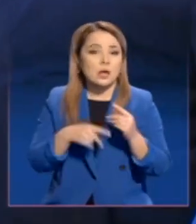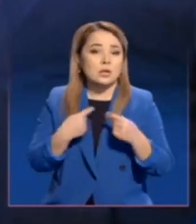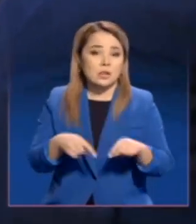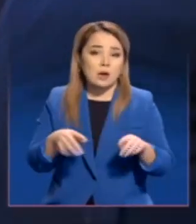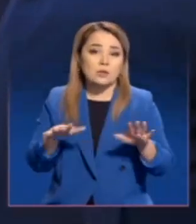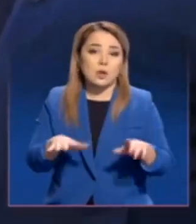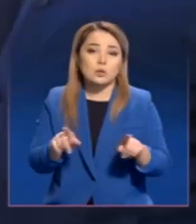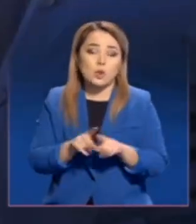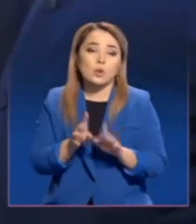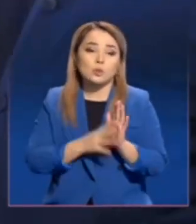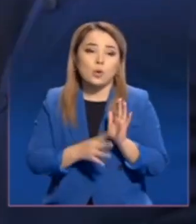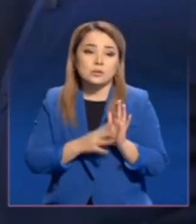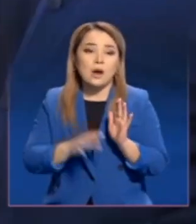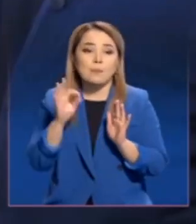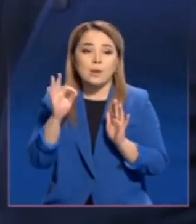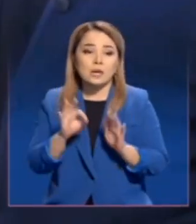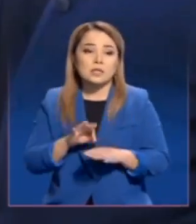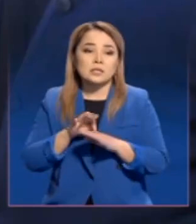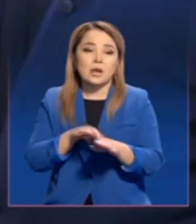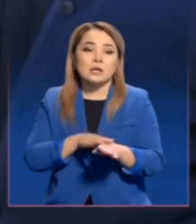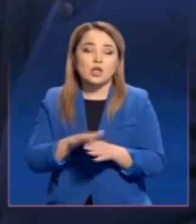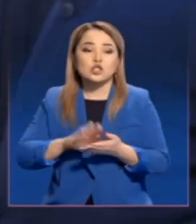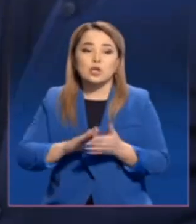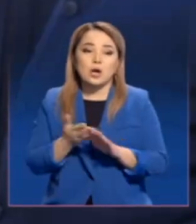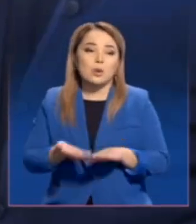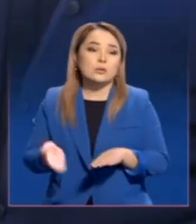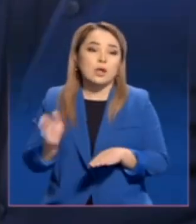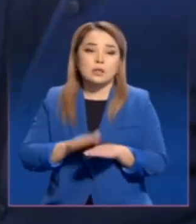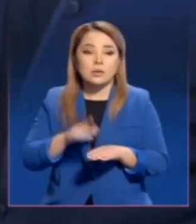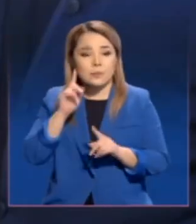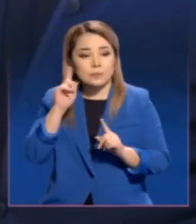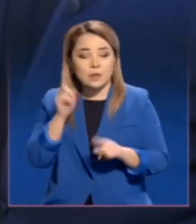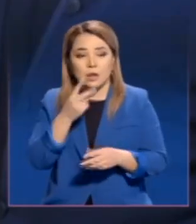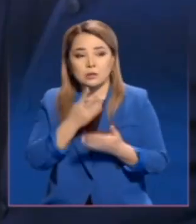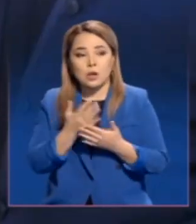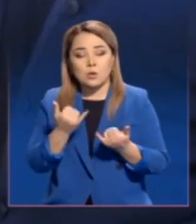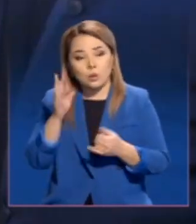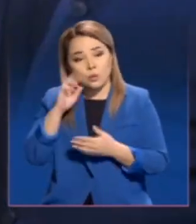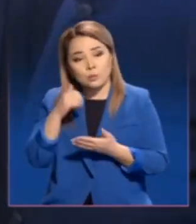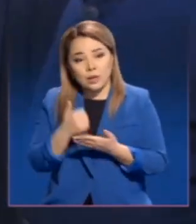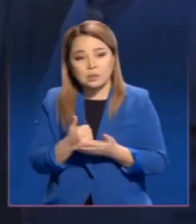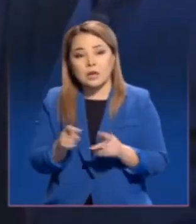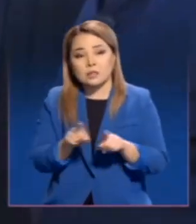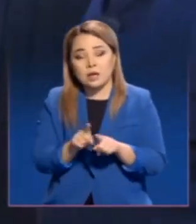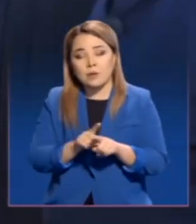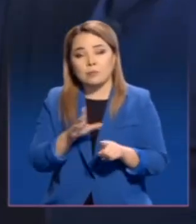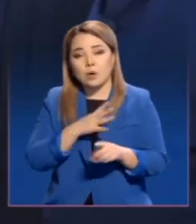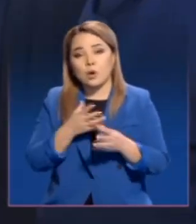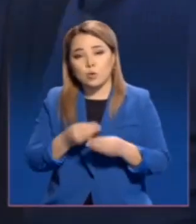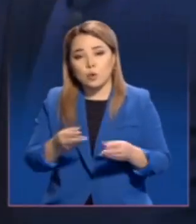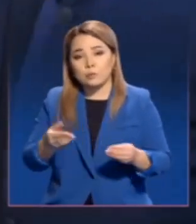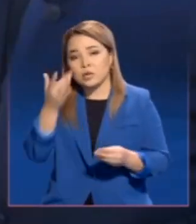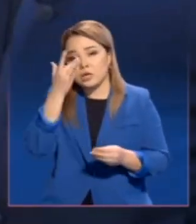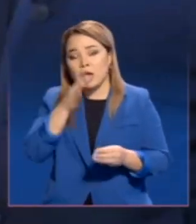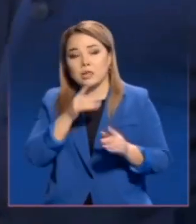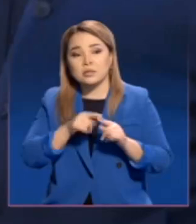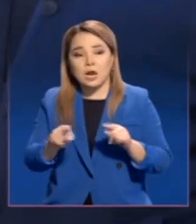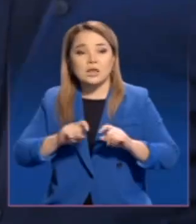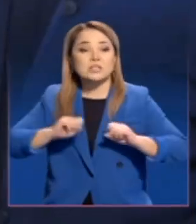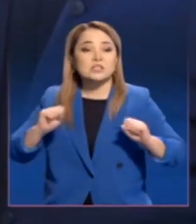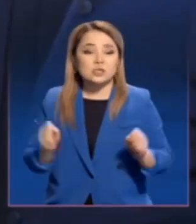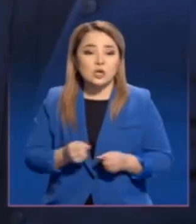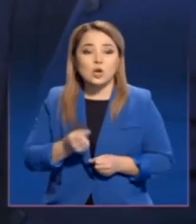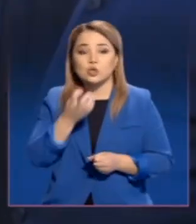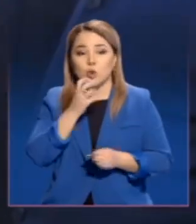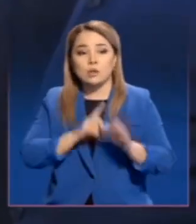жерлерде тіпті 90%-ға дейін жетеді. Жағдай өте ауыр. Үкіметке бүгіннен бастап, әсіресе көктем және жаз айларында қысқы